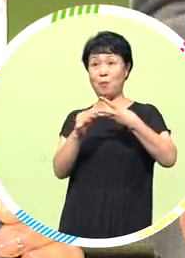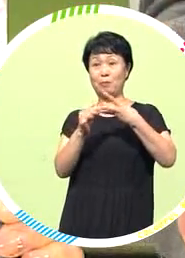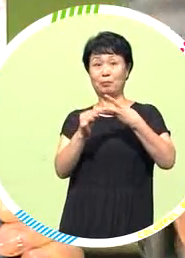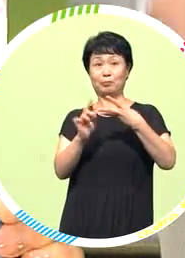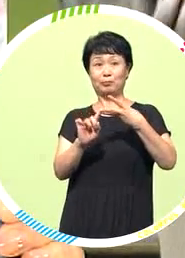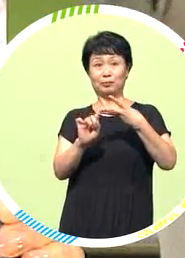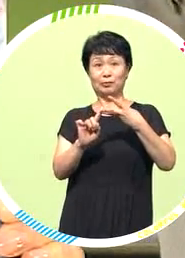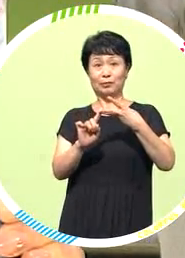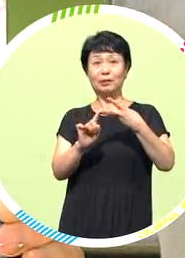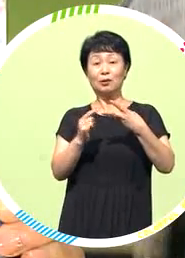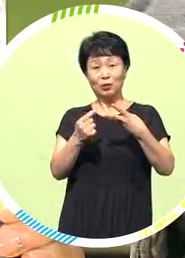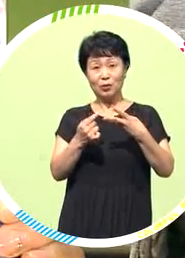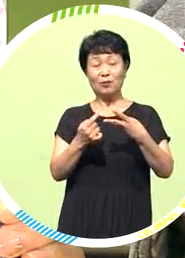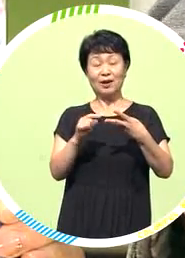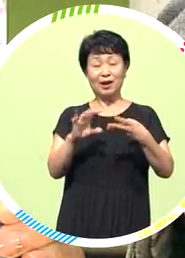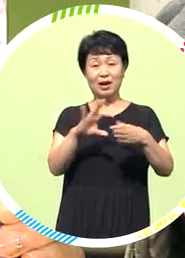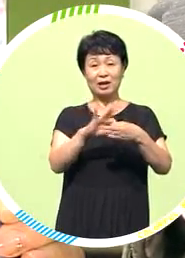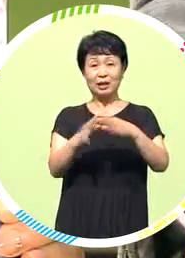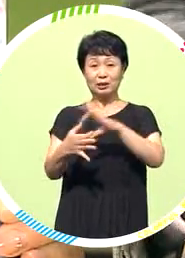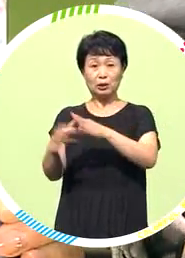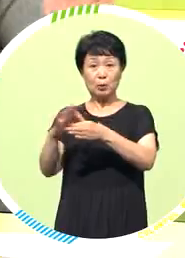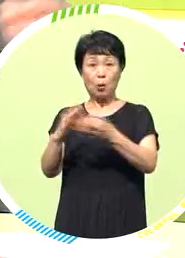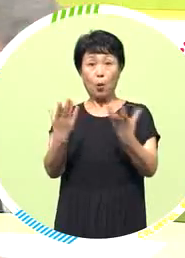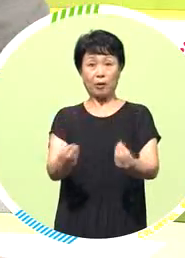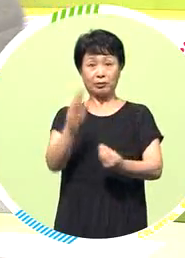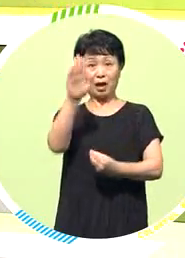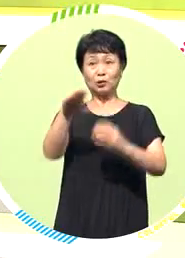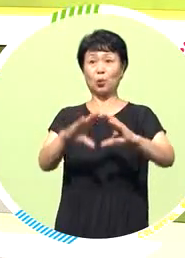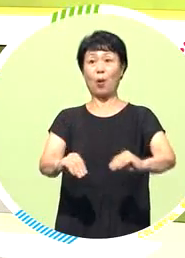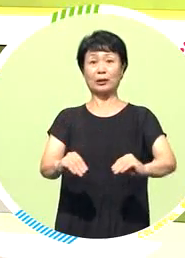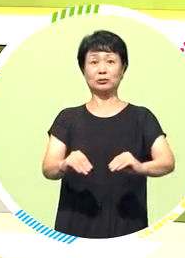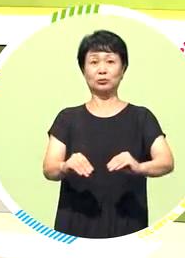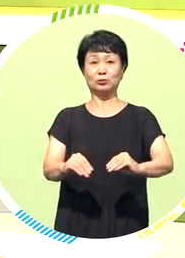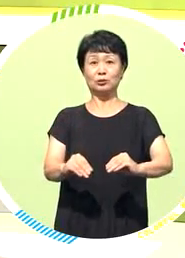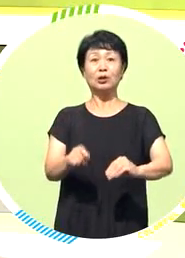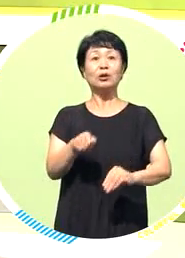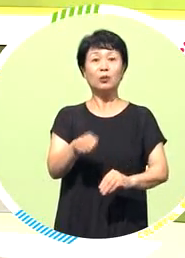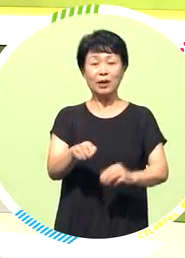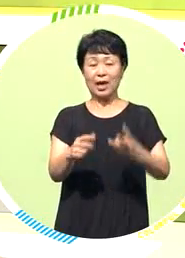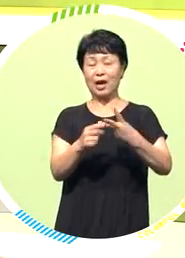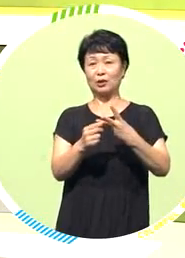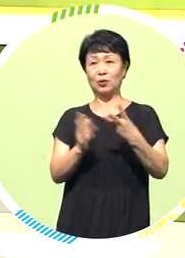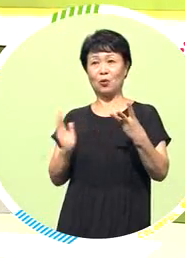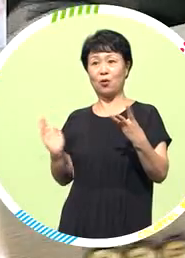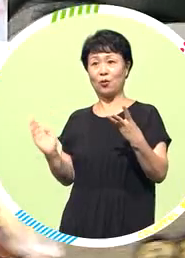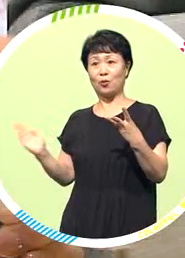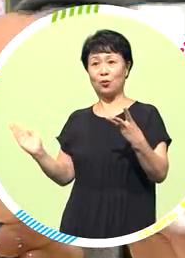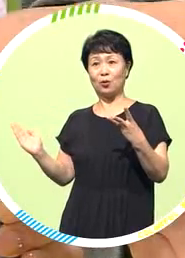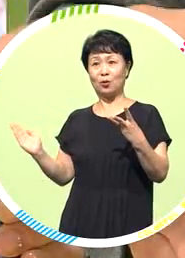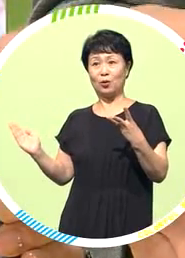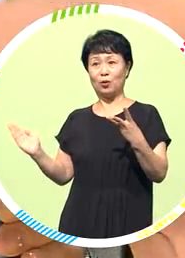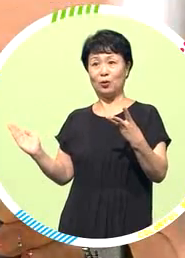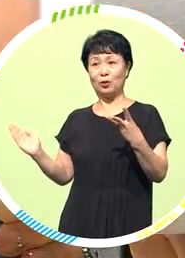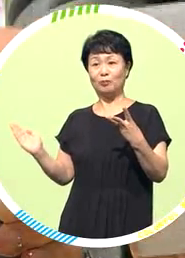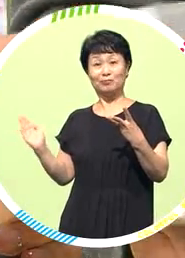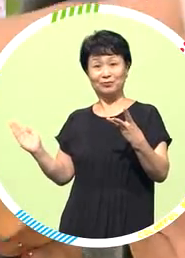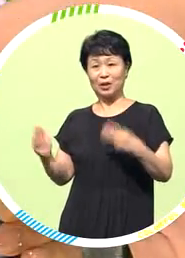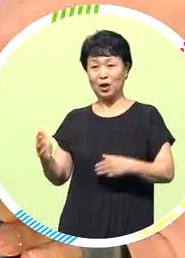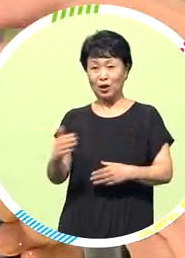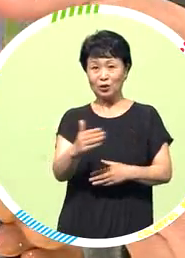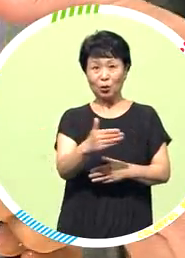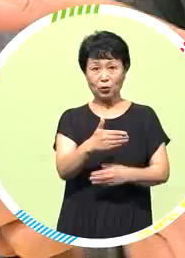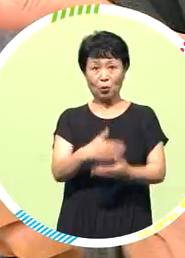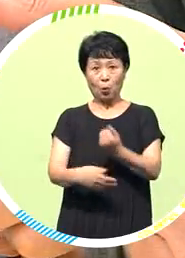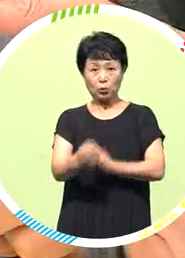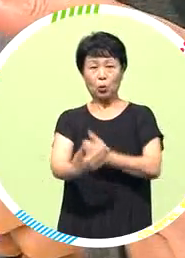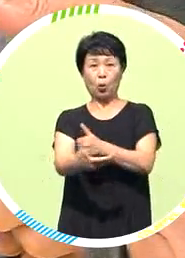センターなんてプレハブみたいなものを作ってね、終わったら壊しちゃうんですよ。こういうものとか、例えば運営費、船を移動するお金とか漁業